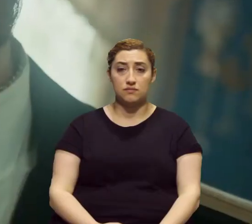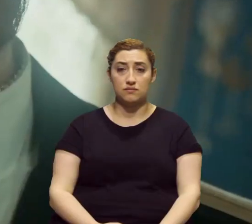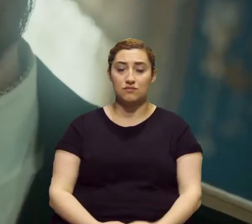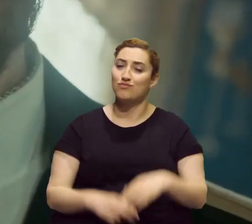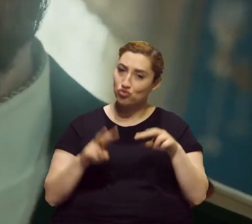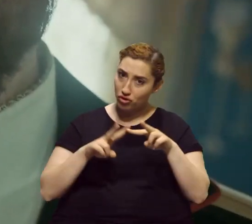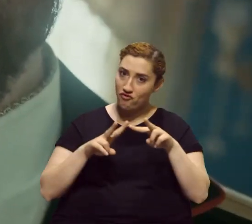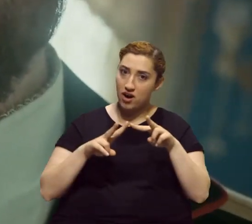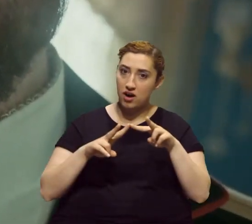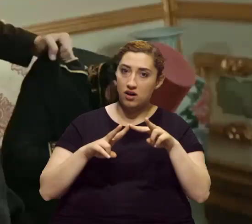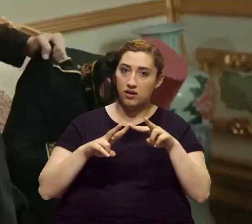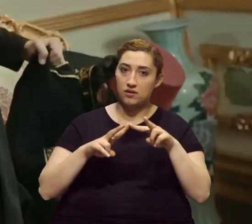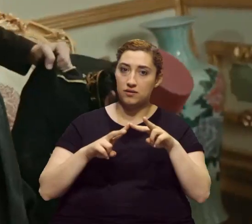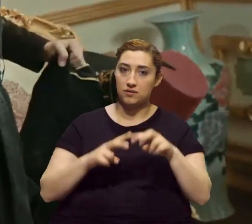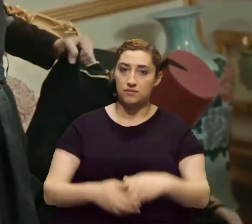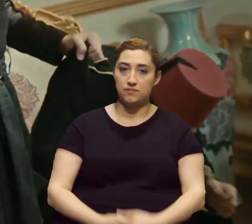Mustafa.